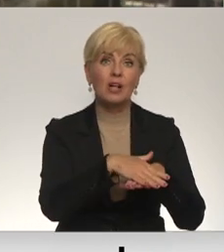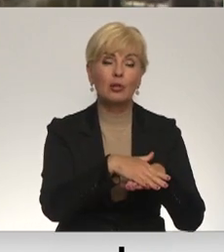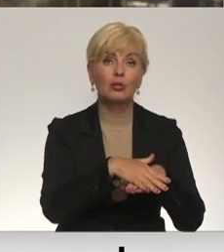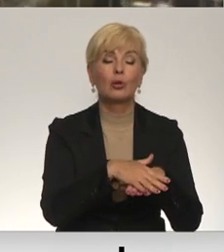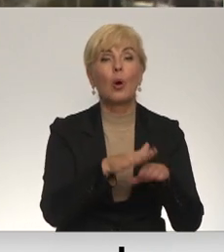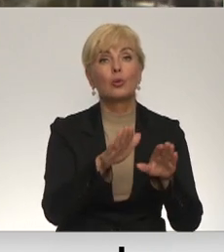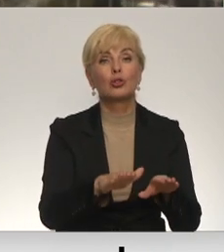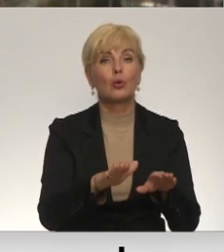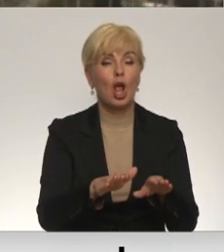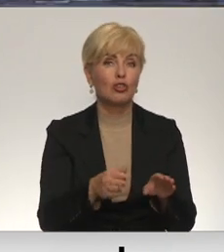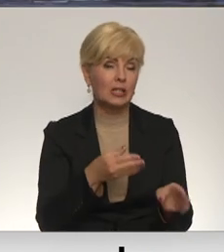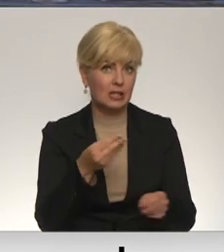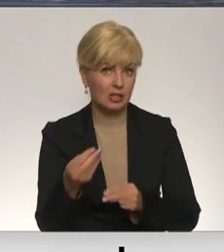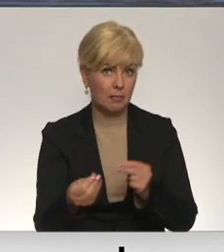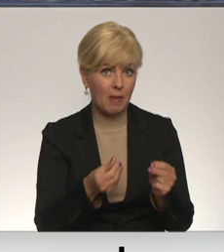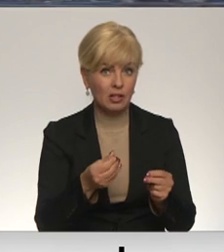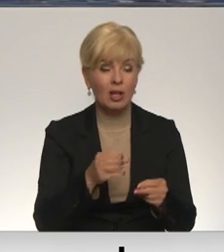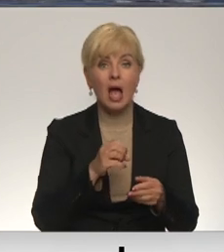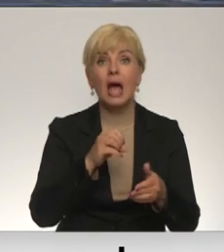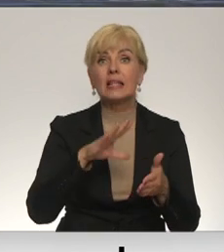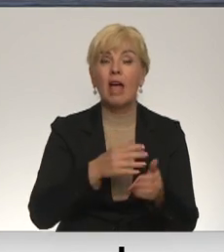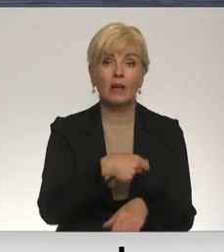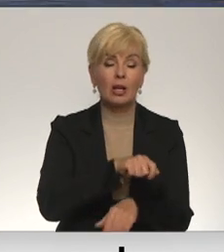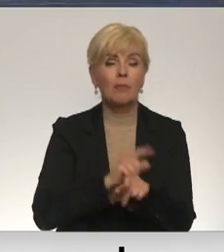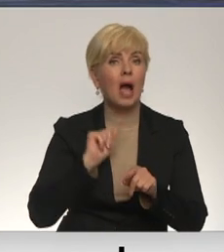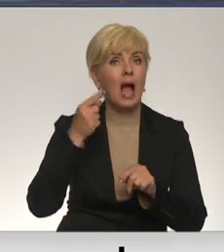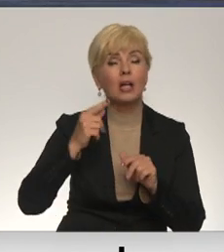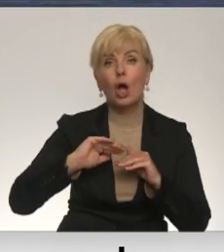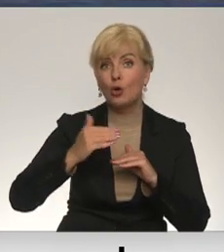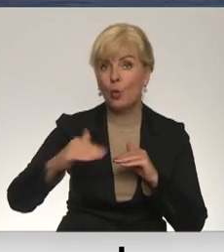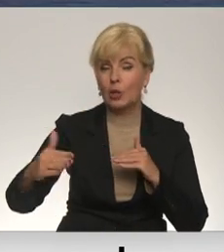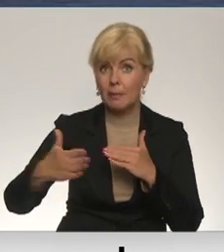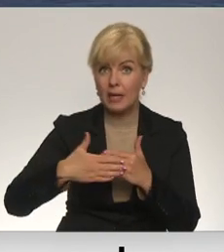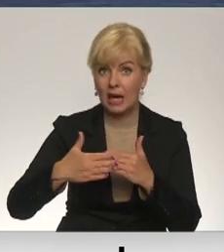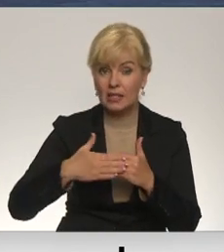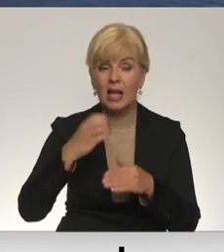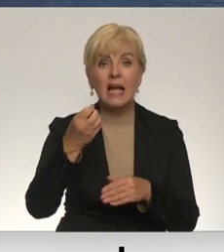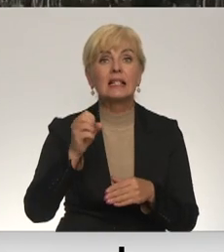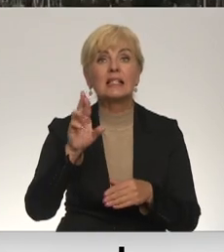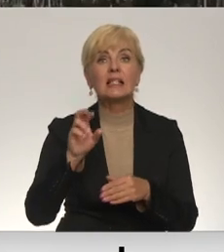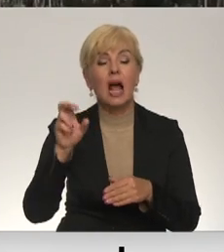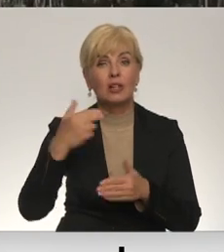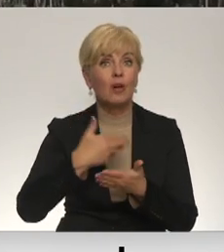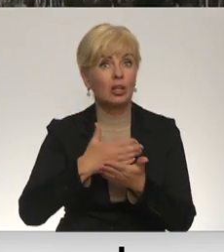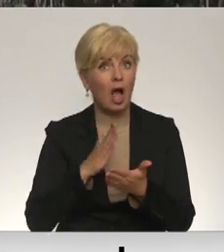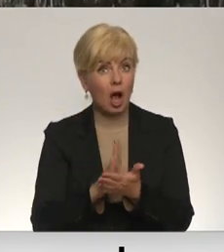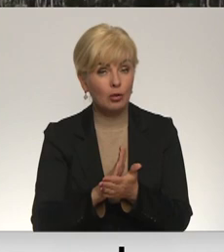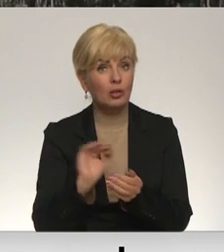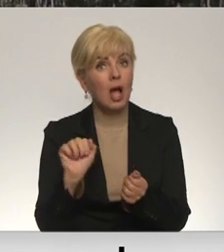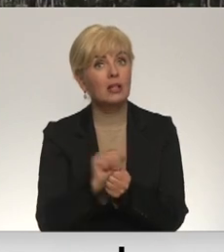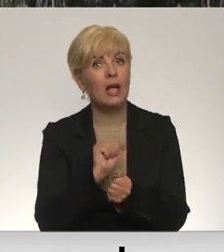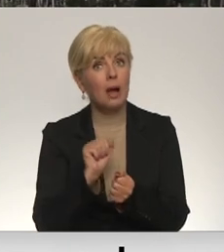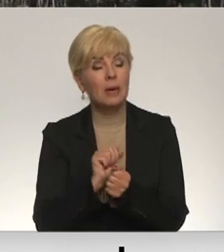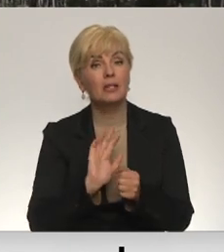uzturēšanas izmaksas. 19 km garajā jūras piekrastē Carnikavas pagastā, kas lielākoties atrodas dabas